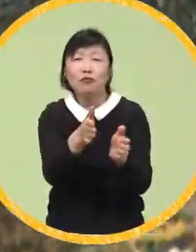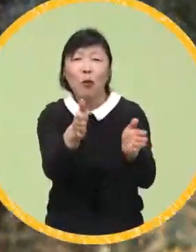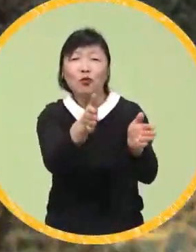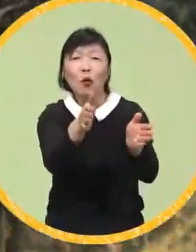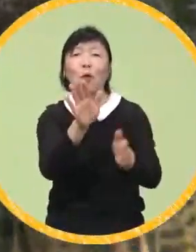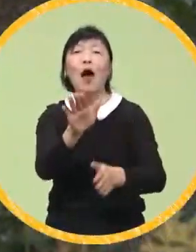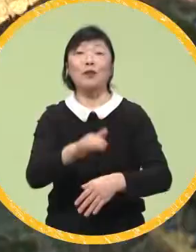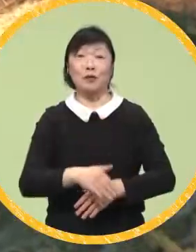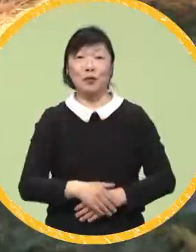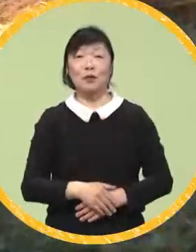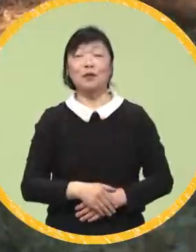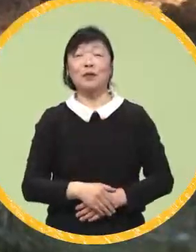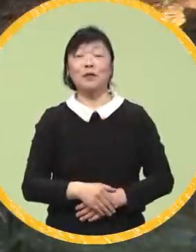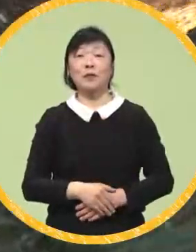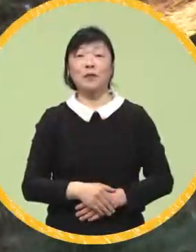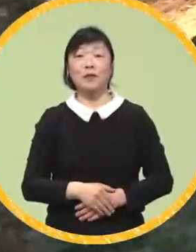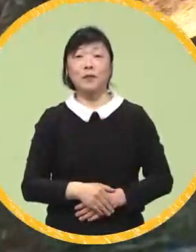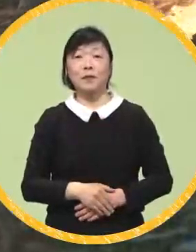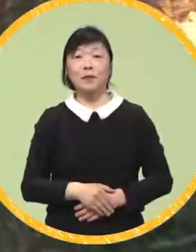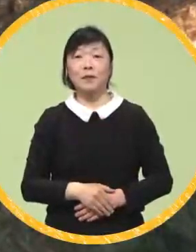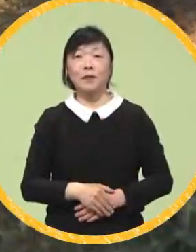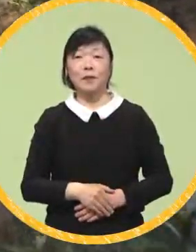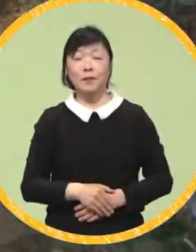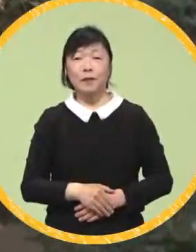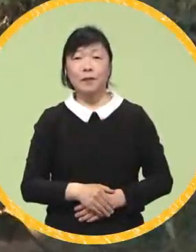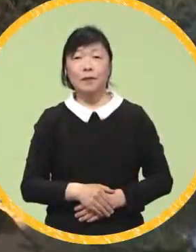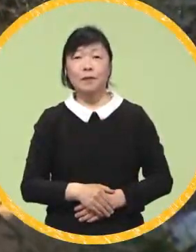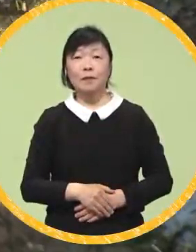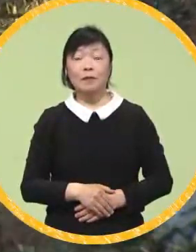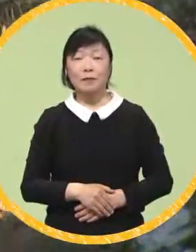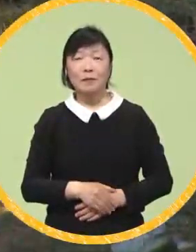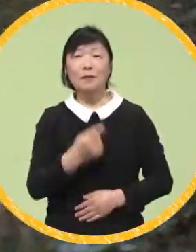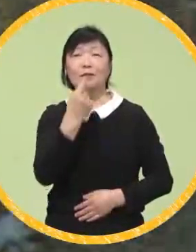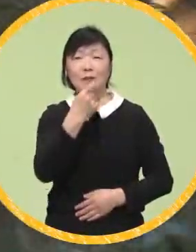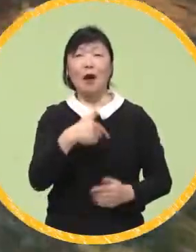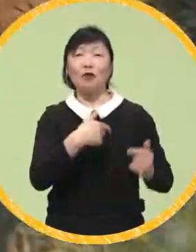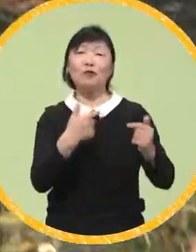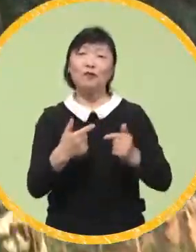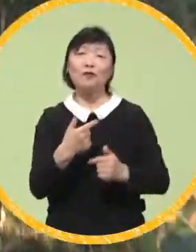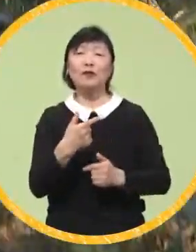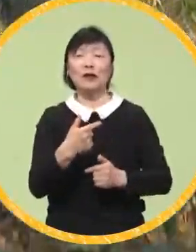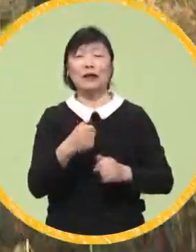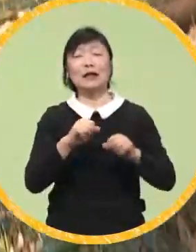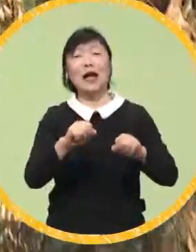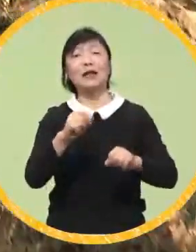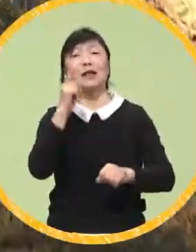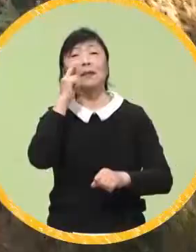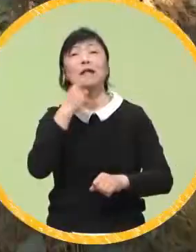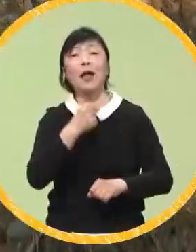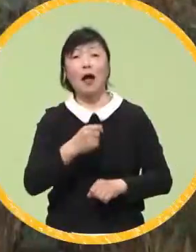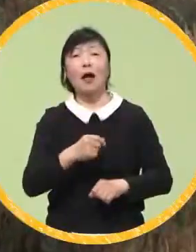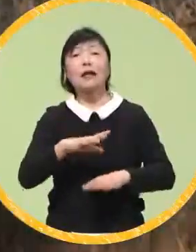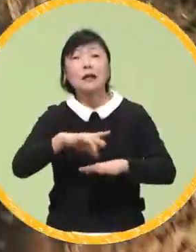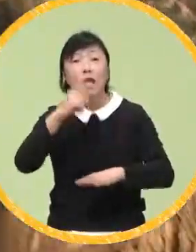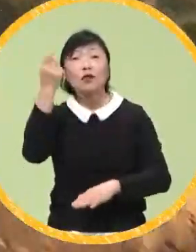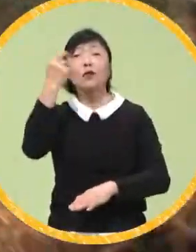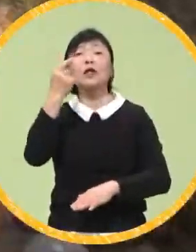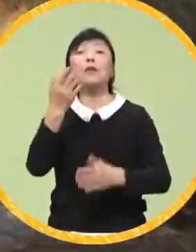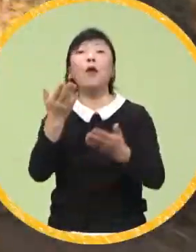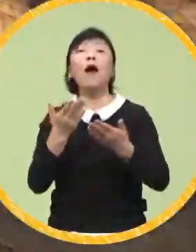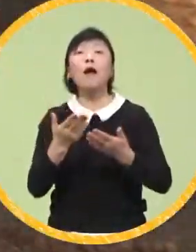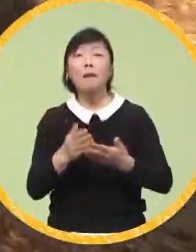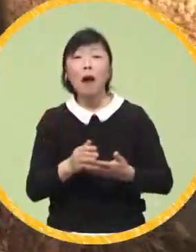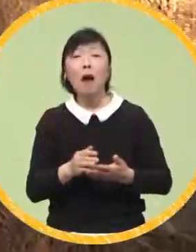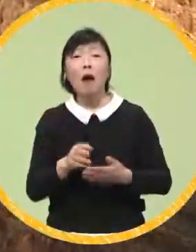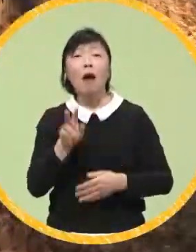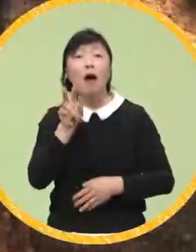ね場所もありましてファーゆっくりっていいんだったらやってみたいなんて言うんです本当に最初に聴いとけば意外とあの見